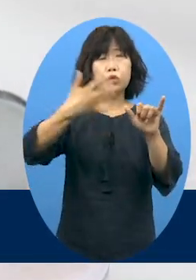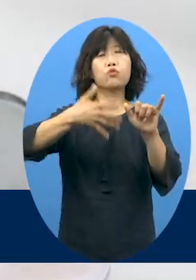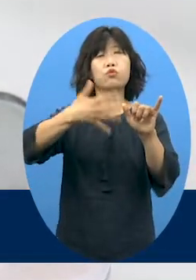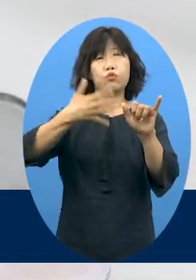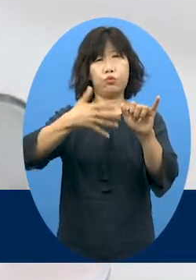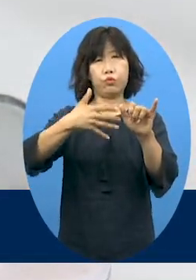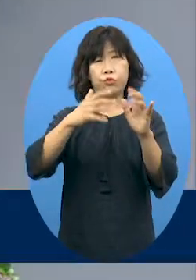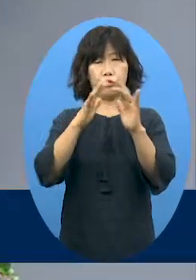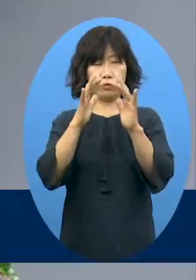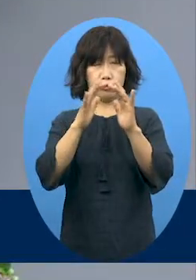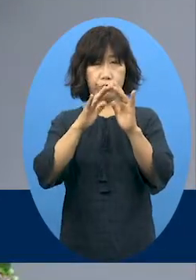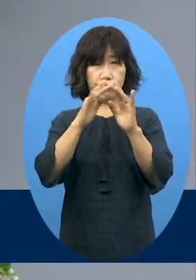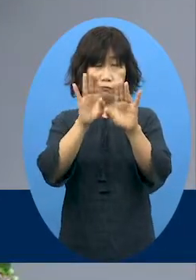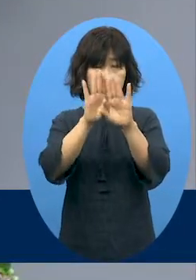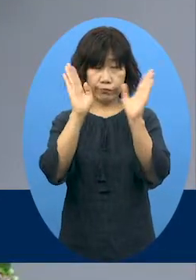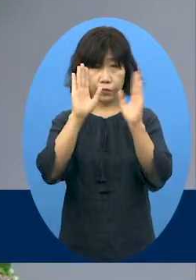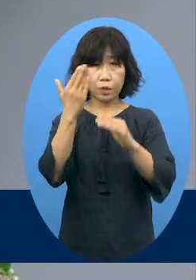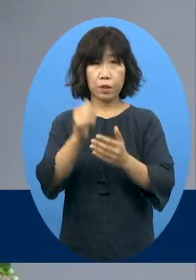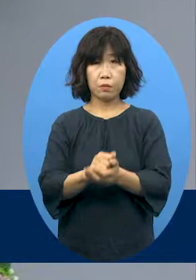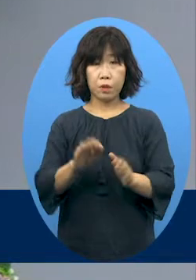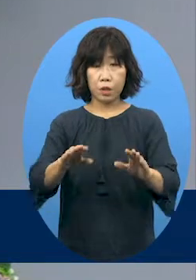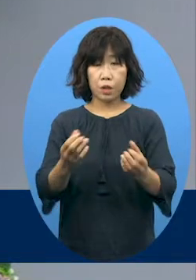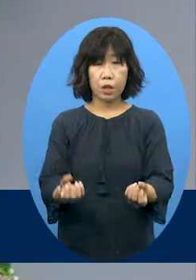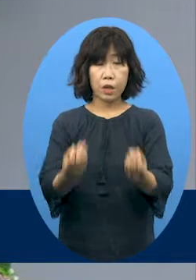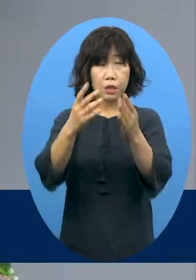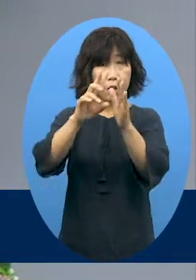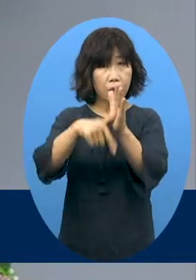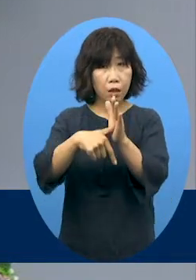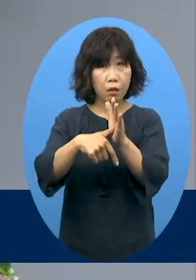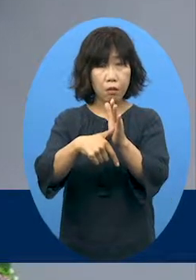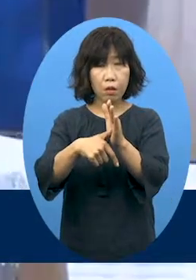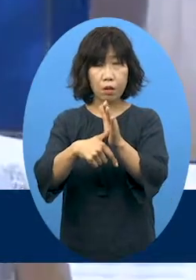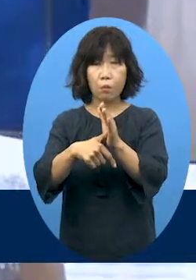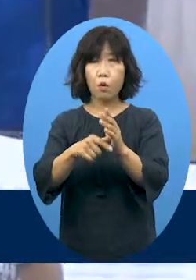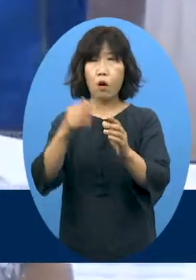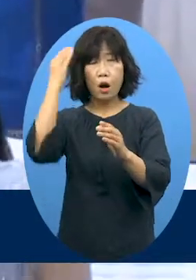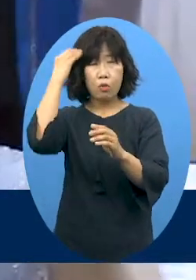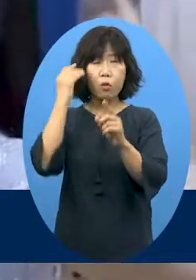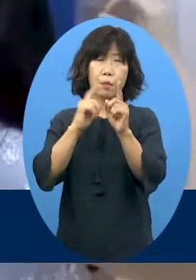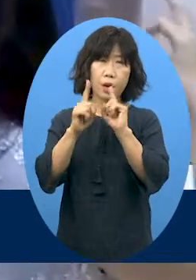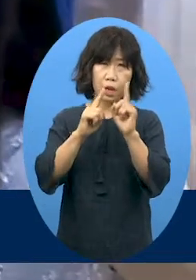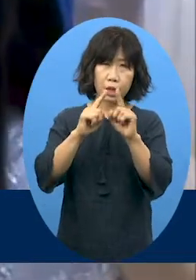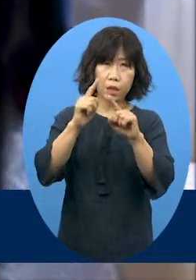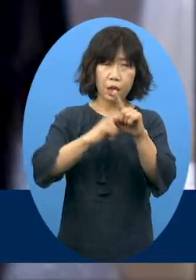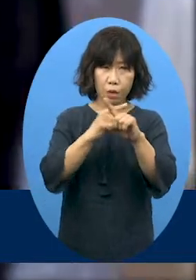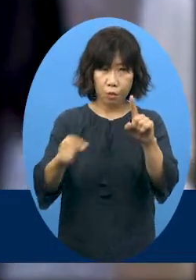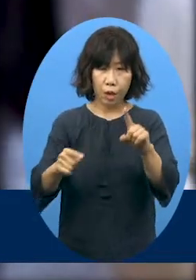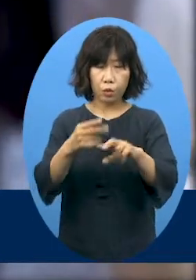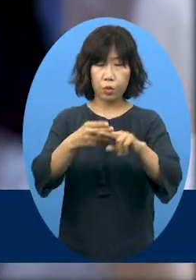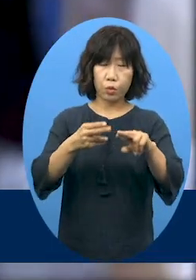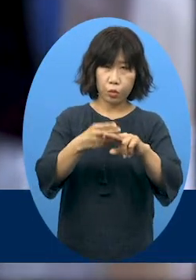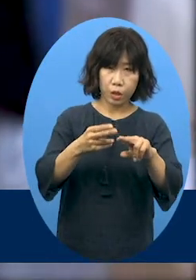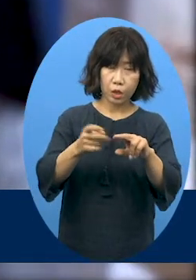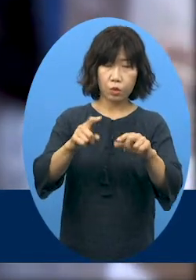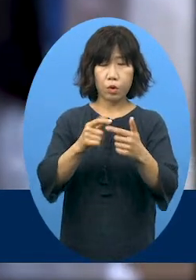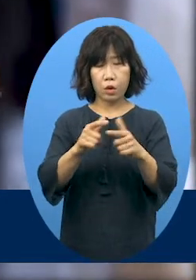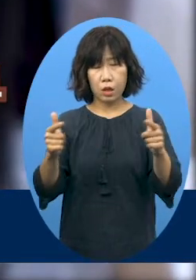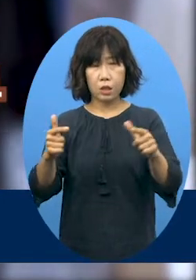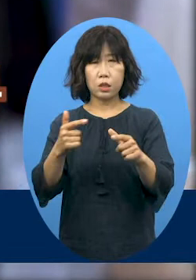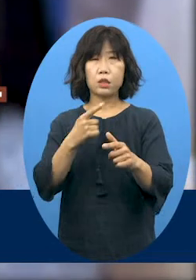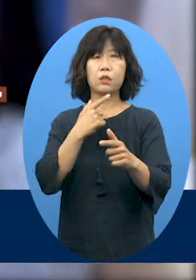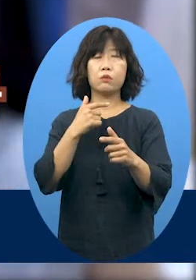비대면 으로 진행됩니다 온난 세계 문화 축제 에서는 이주민 한국어 말하기대회 요리 공예 등